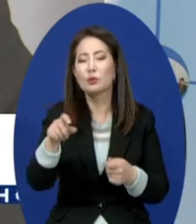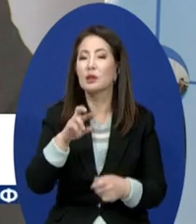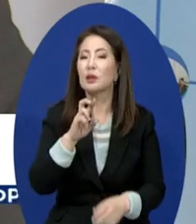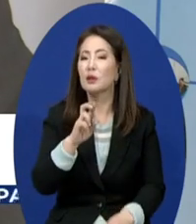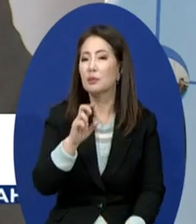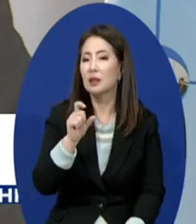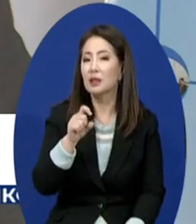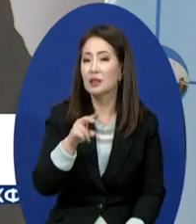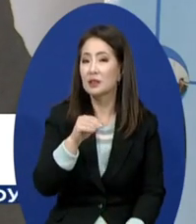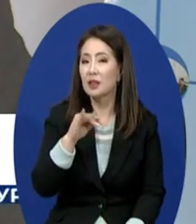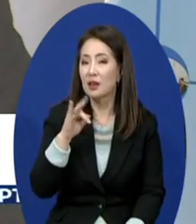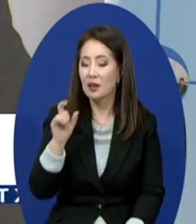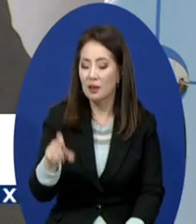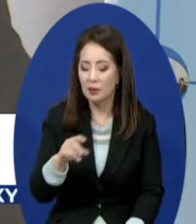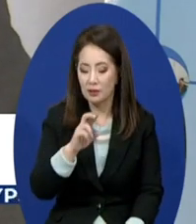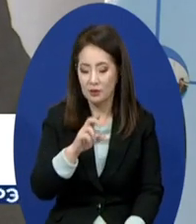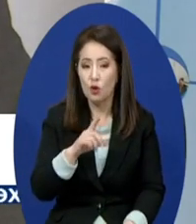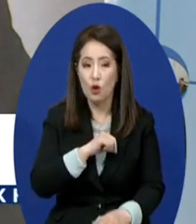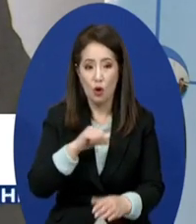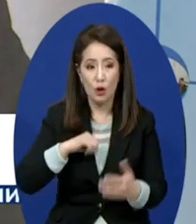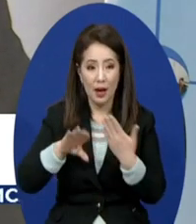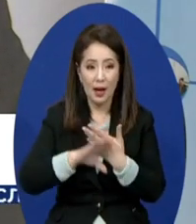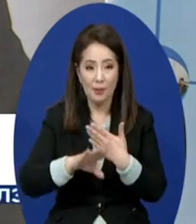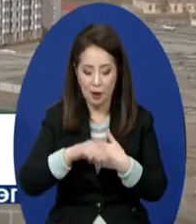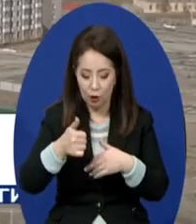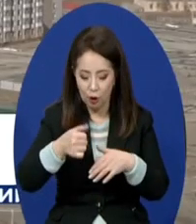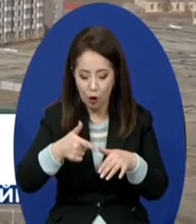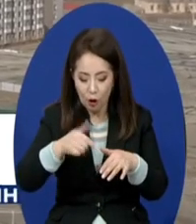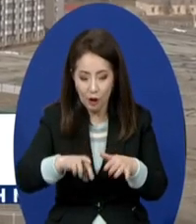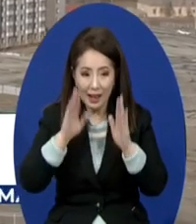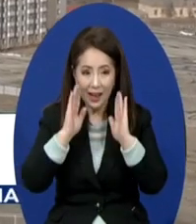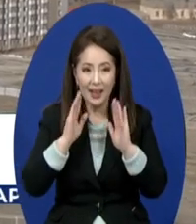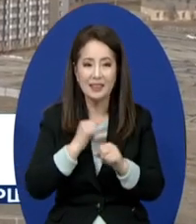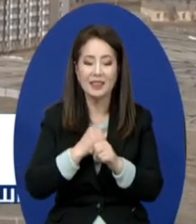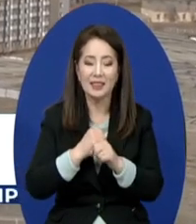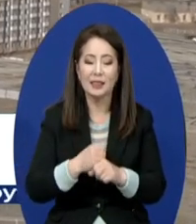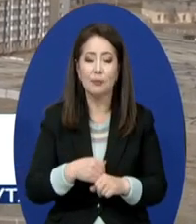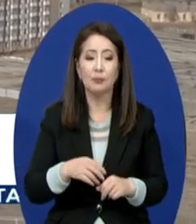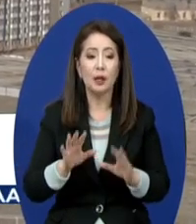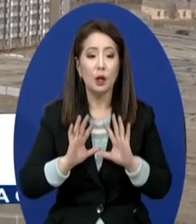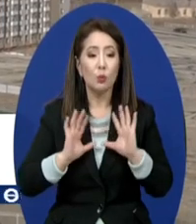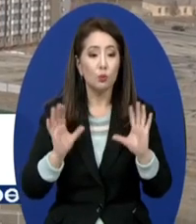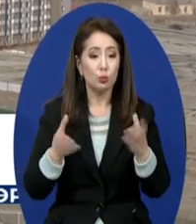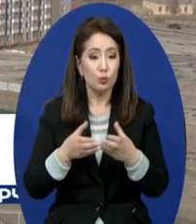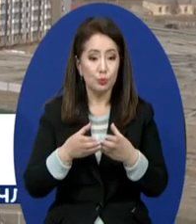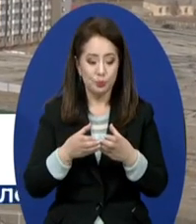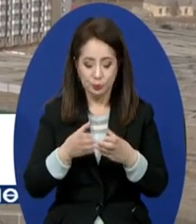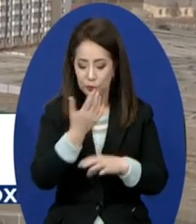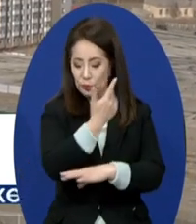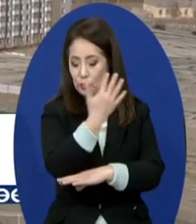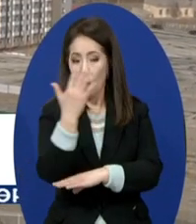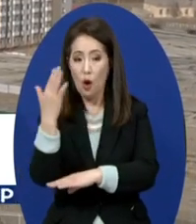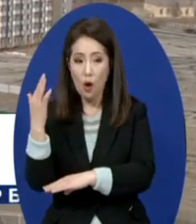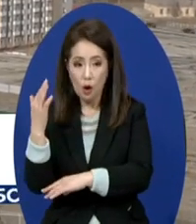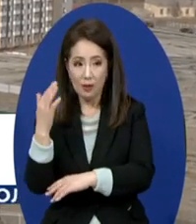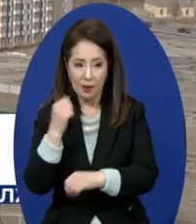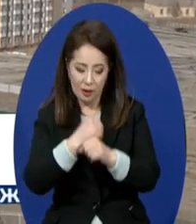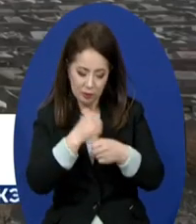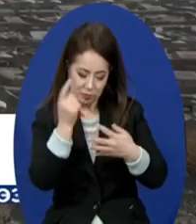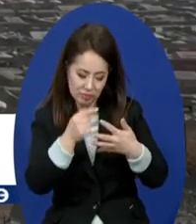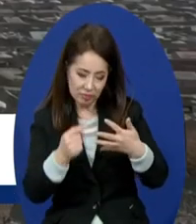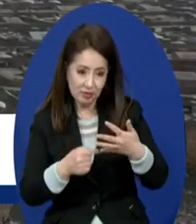бэлчээрээ өөрсдөө хамгаалах тийм ээ. Энд бол гол анхаарч ажиллаж байгаа. Бүс нутгийн ойн аж ахуйн үйл ажиллагаанд дараах